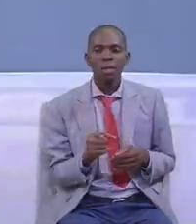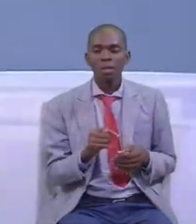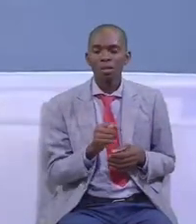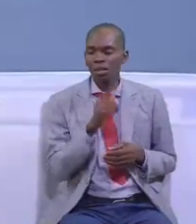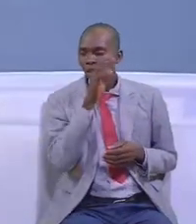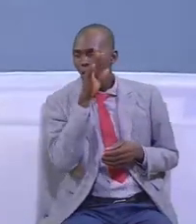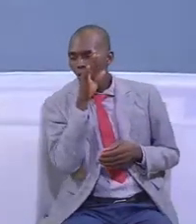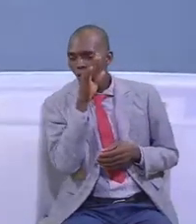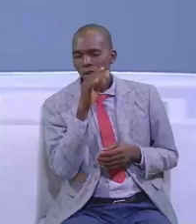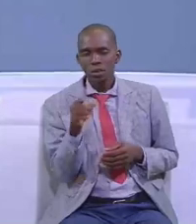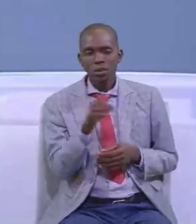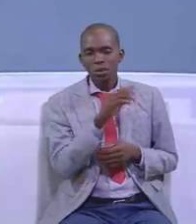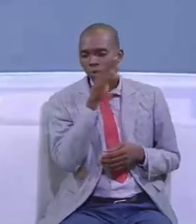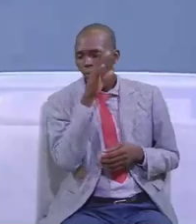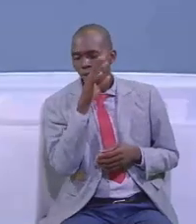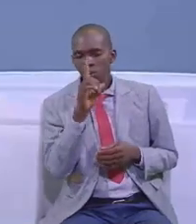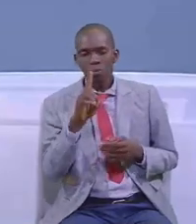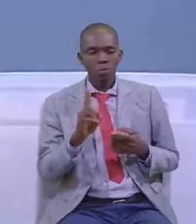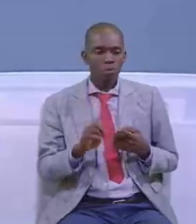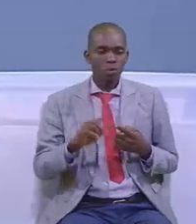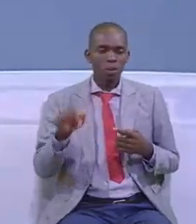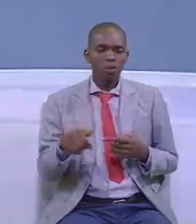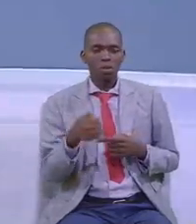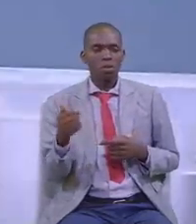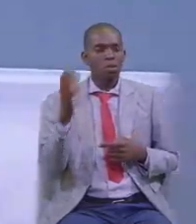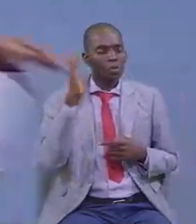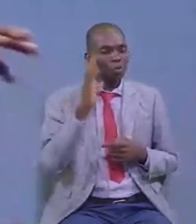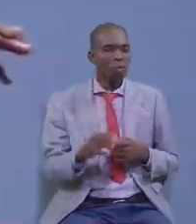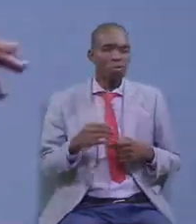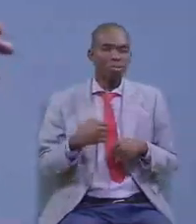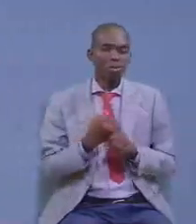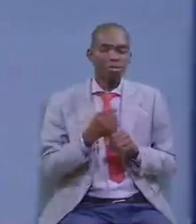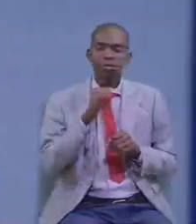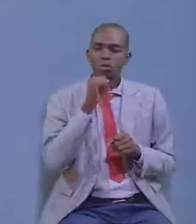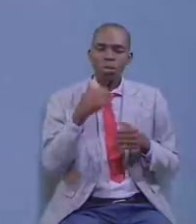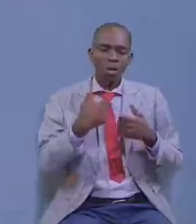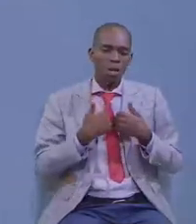Ceux qui se chuchotent l'un à l'autre ne pourra pas te mettre à l'aise.